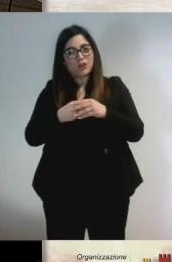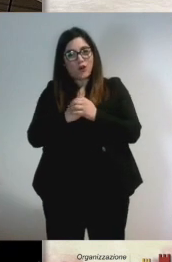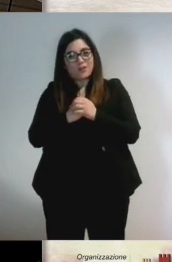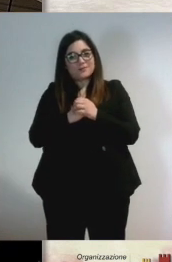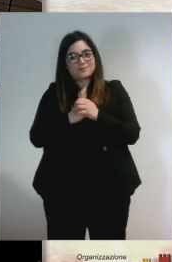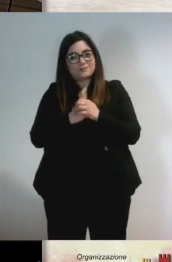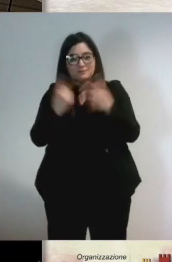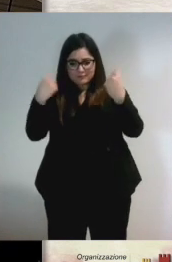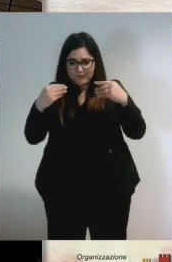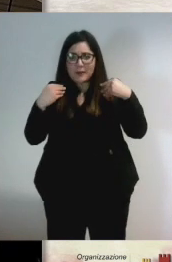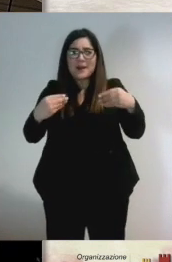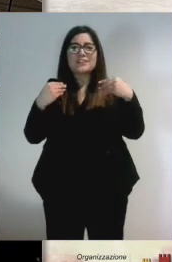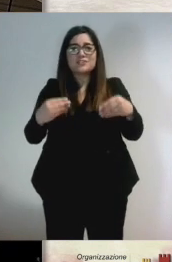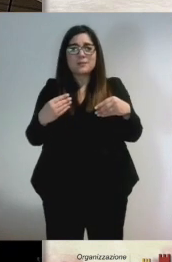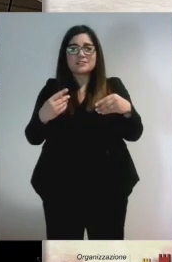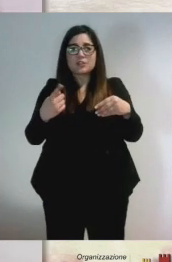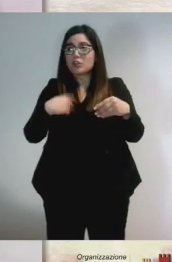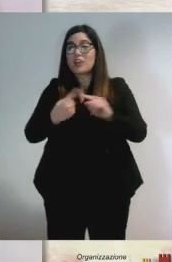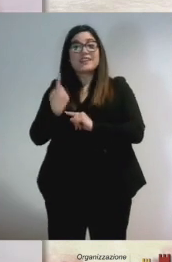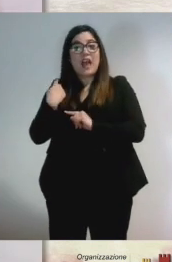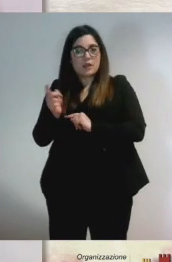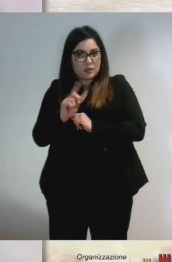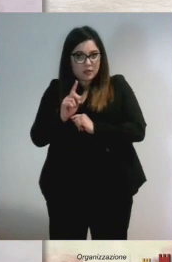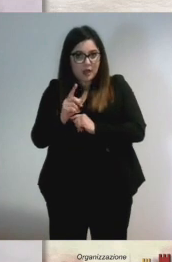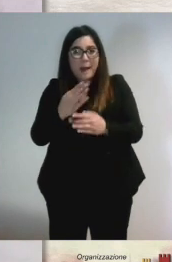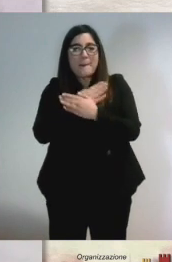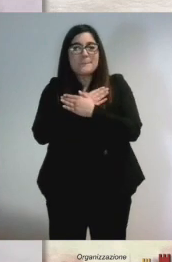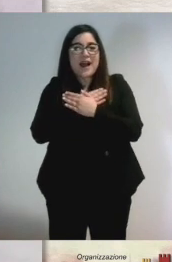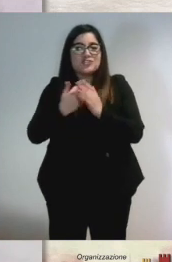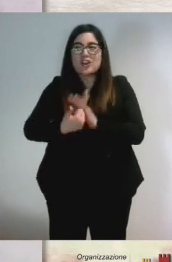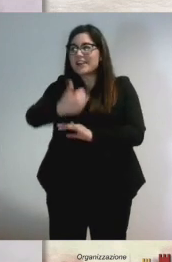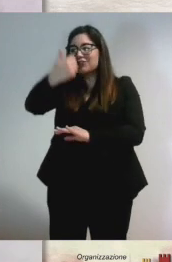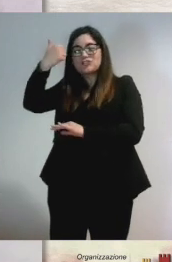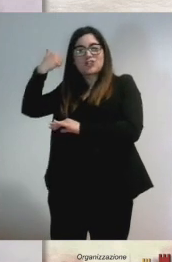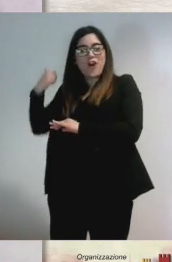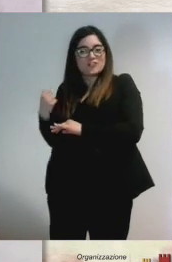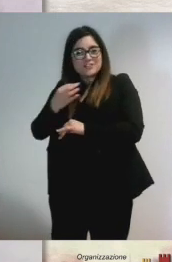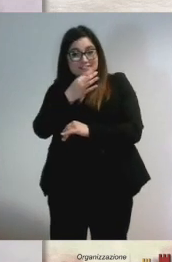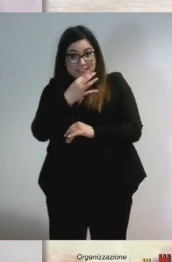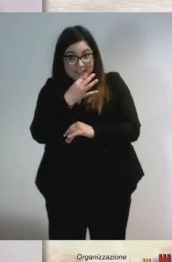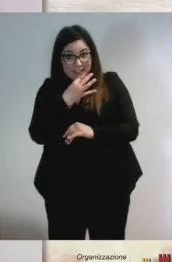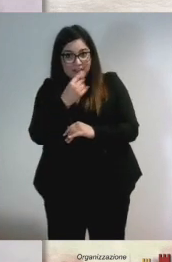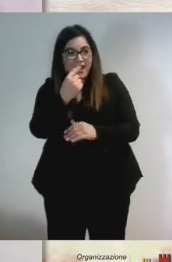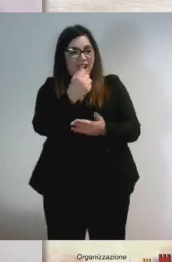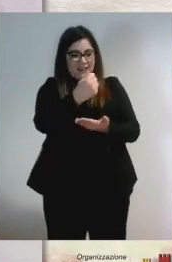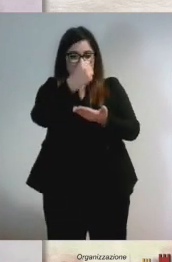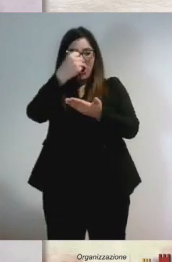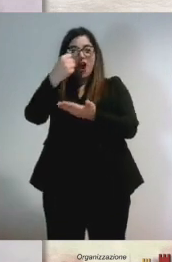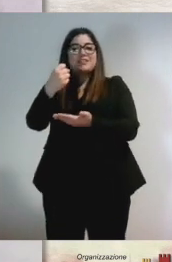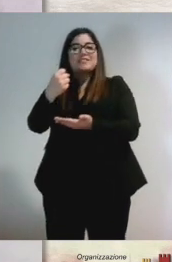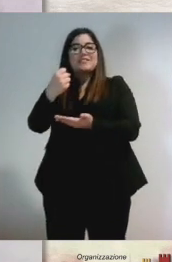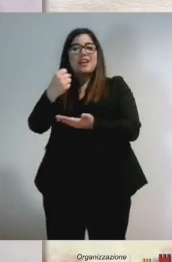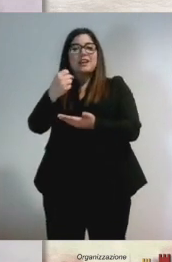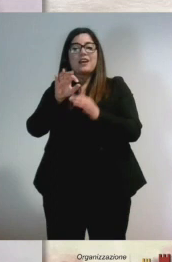e la partecipazione non l'abbiamo fatta ieri l'abbiamo chiusa a maggio dell'anno scorso e quindi le risorse sono arrivate diciamo nel periodo